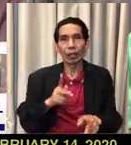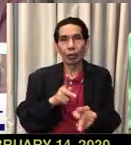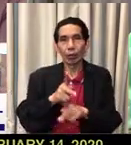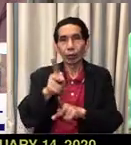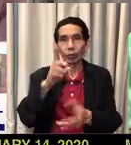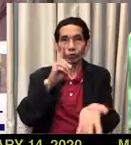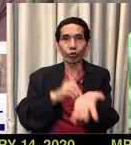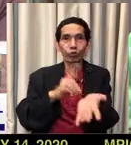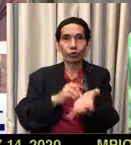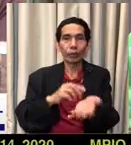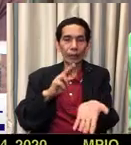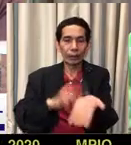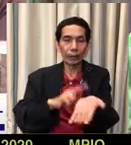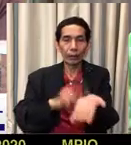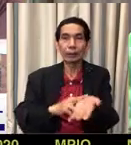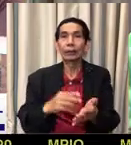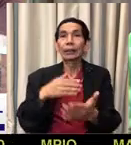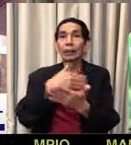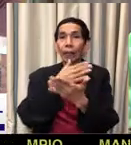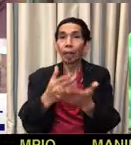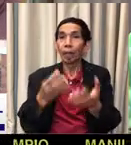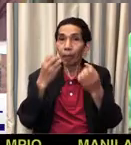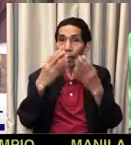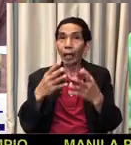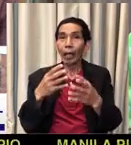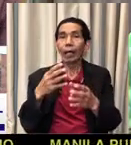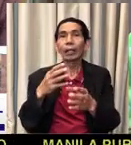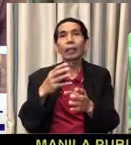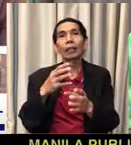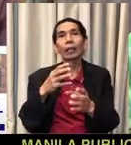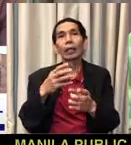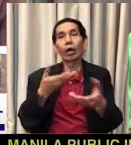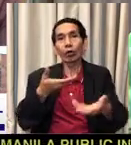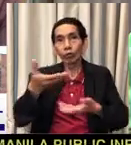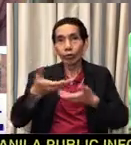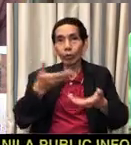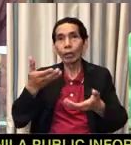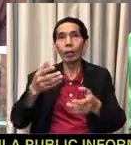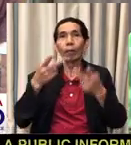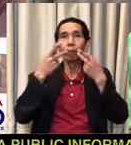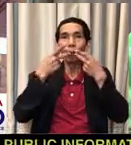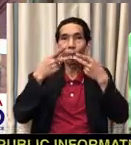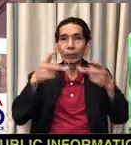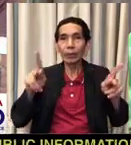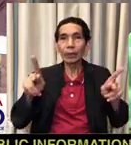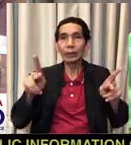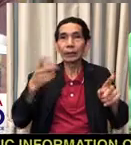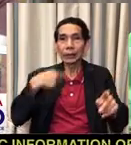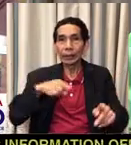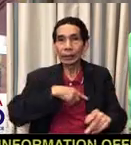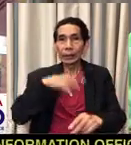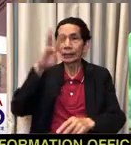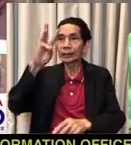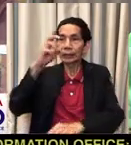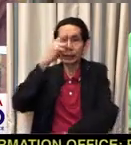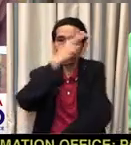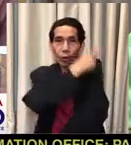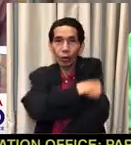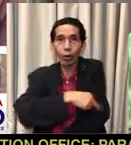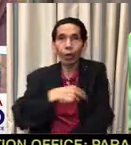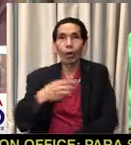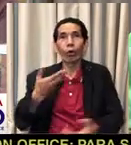professional doctors and nurses. Karamihan po na ating mga consultants sa ating pong mga pampublikong, sa ating anim na hospital, ay